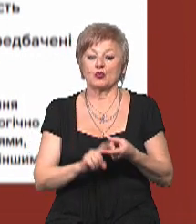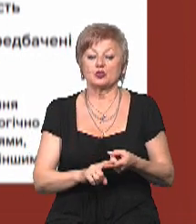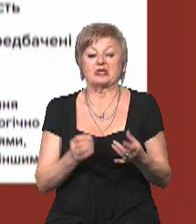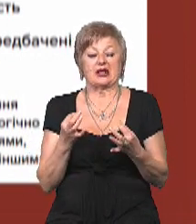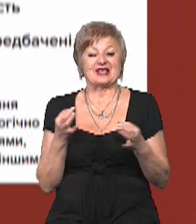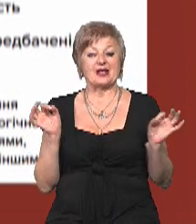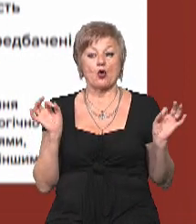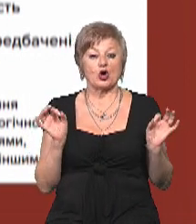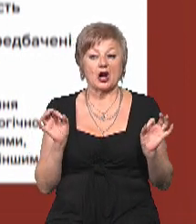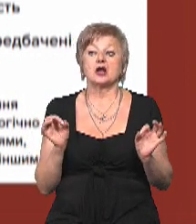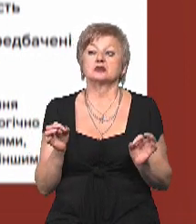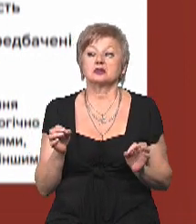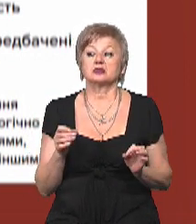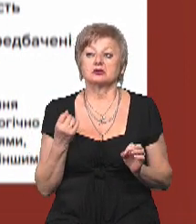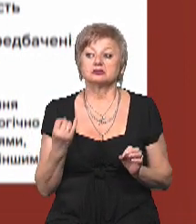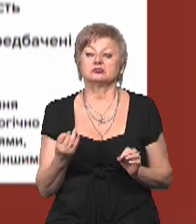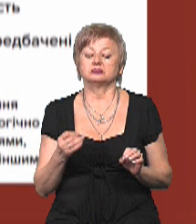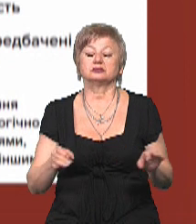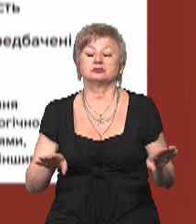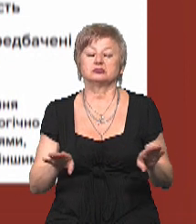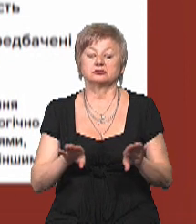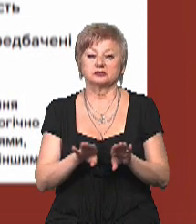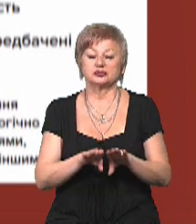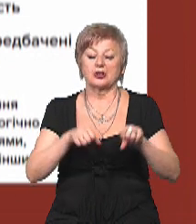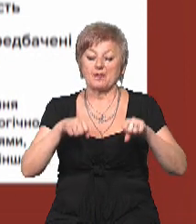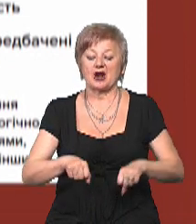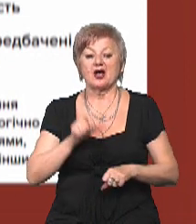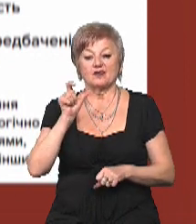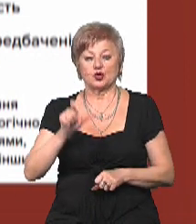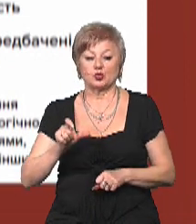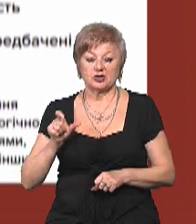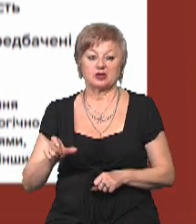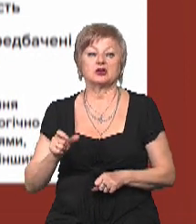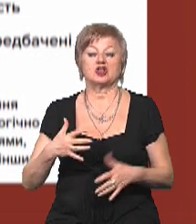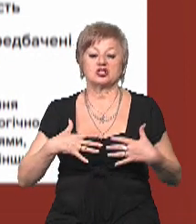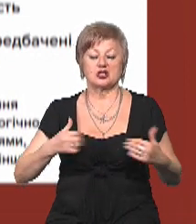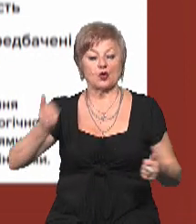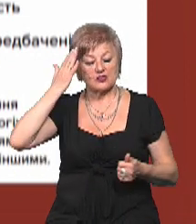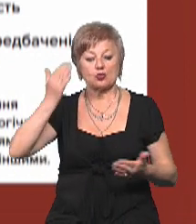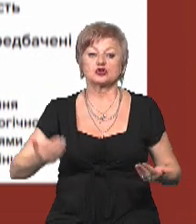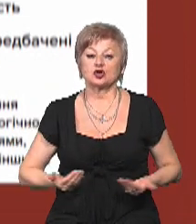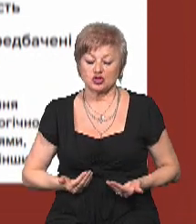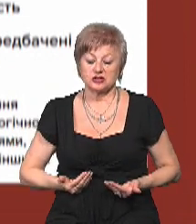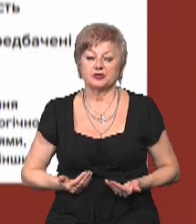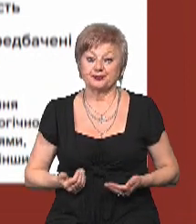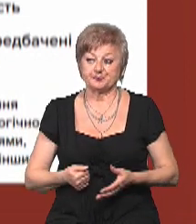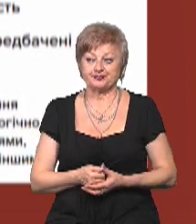демократії, справедливості, рівності, прав людини, добробуту та здоровим способом життя і так